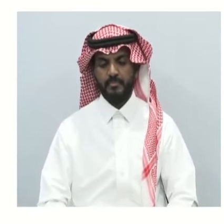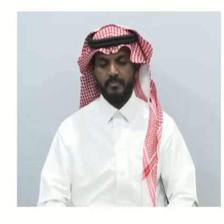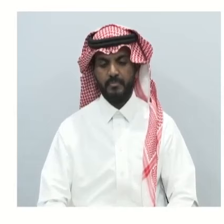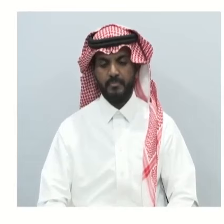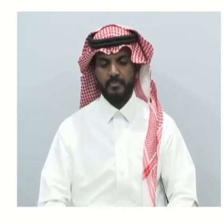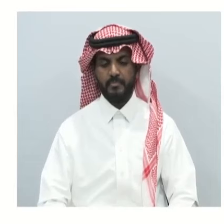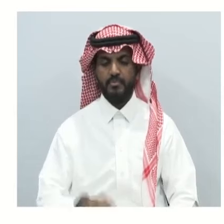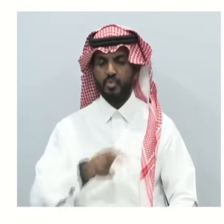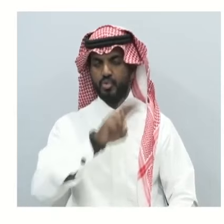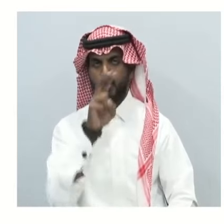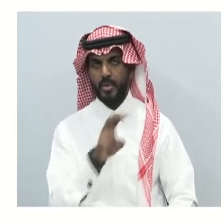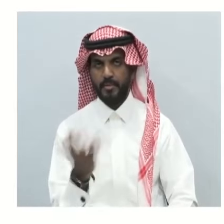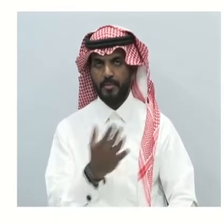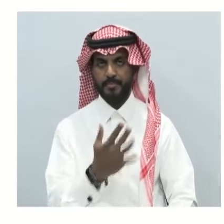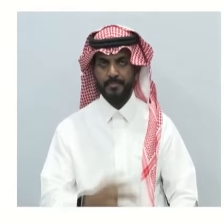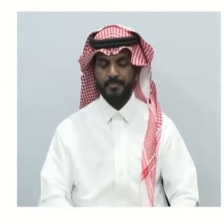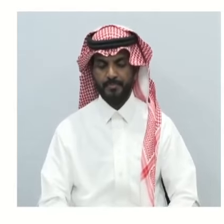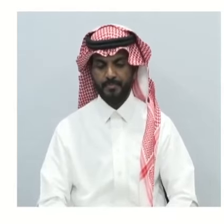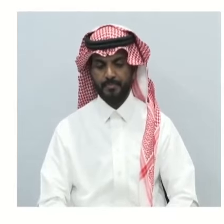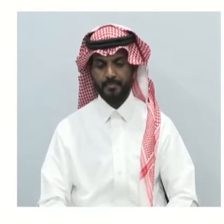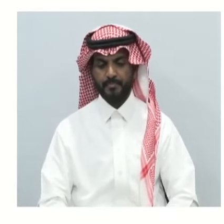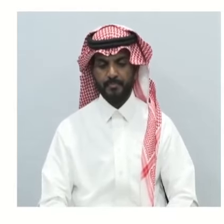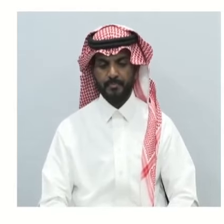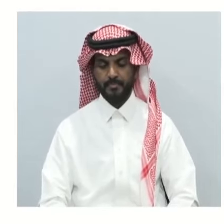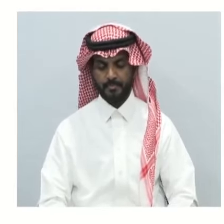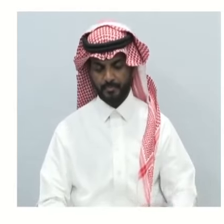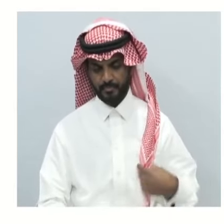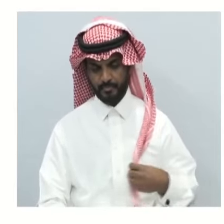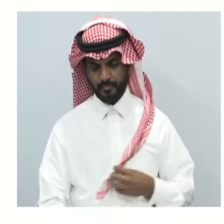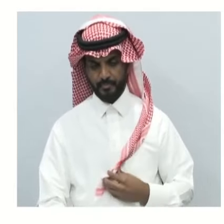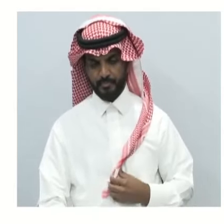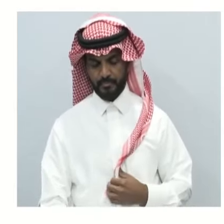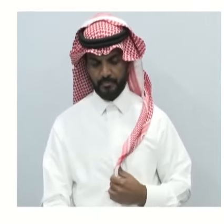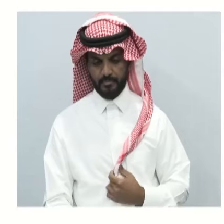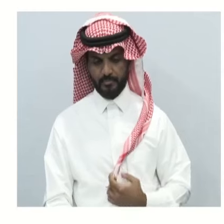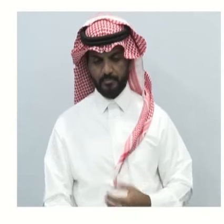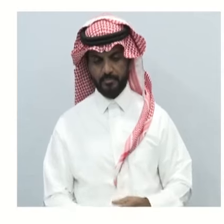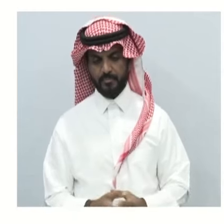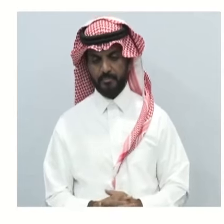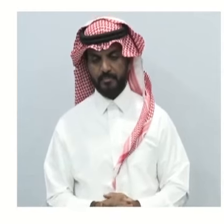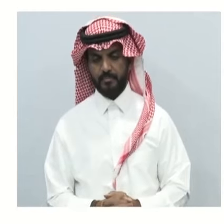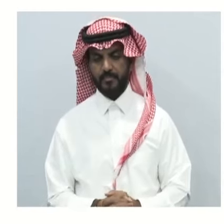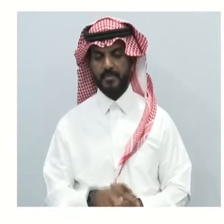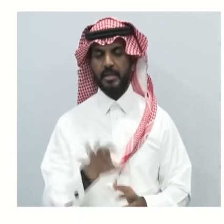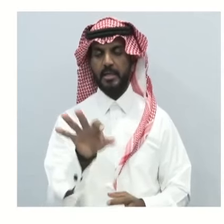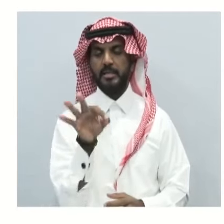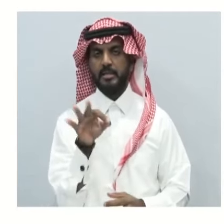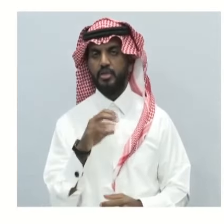به الى السؤال الخامس في نفس الطريقه اختر